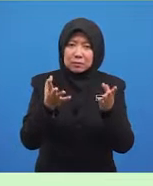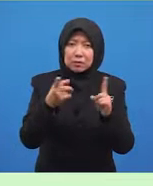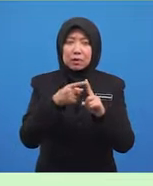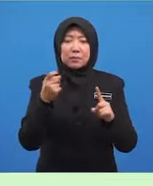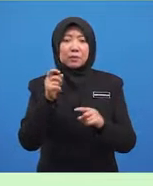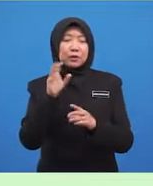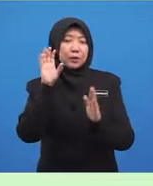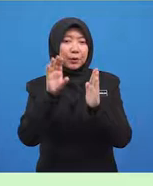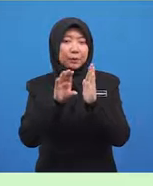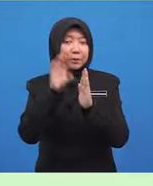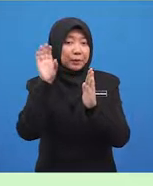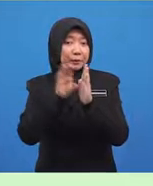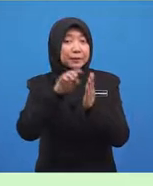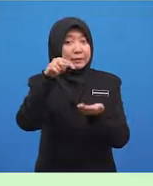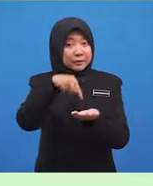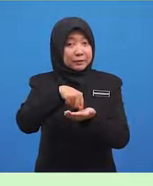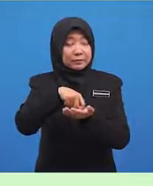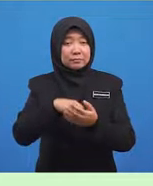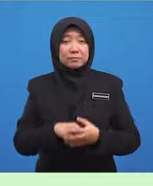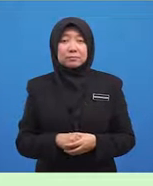daripada gambar-gambar ini?